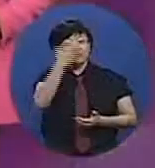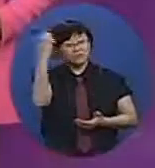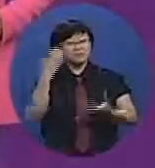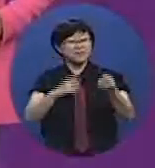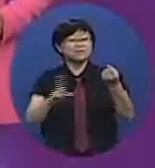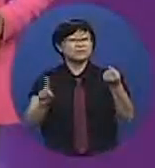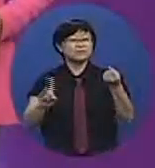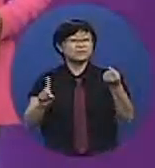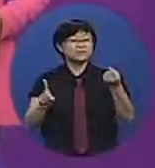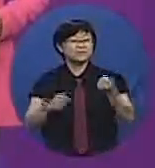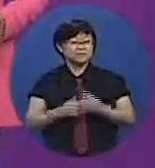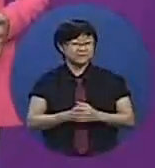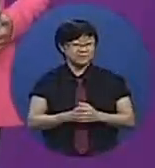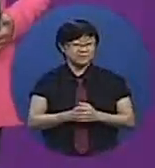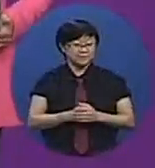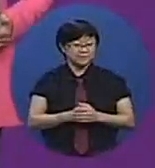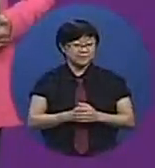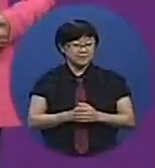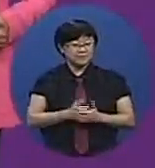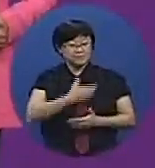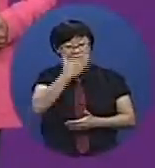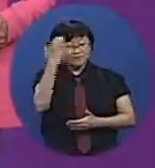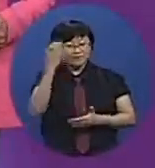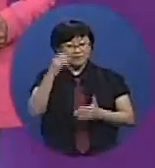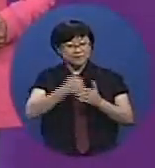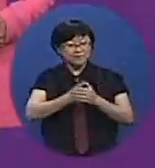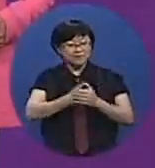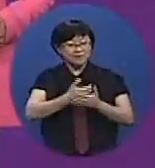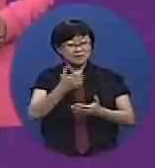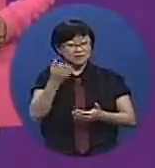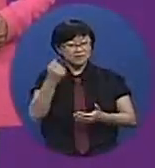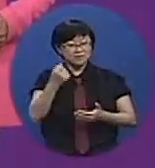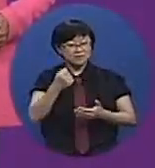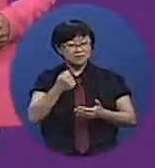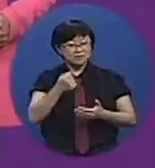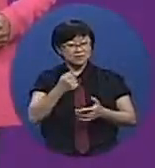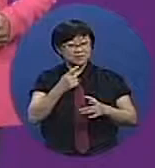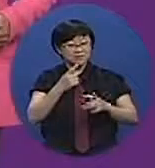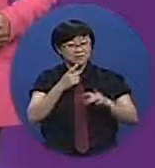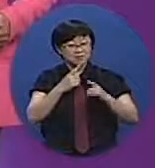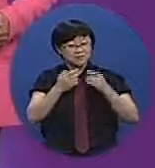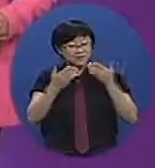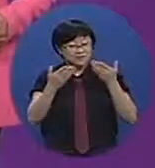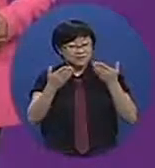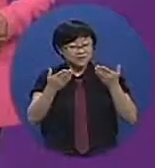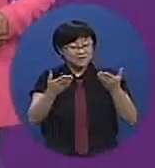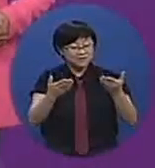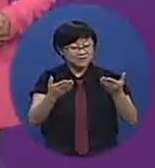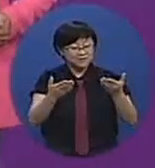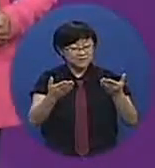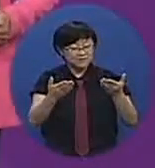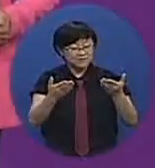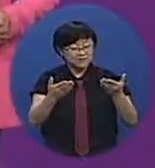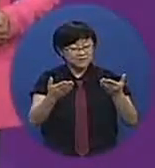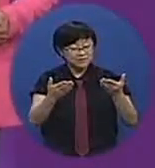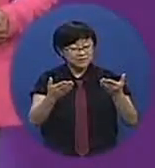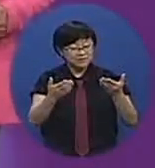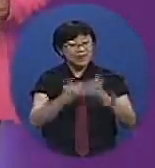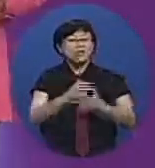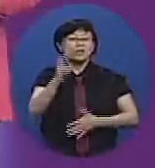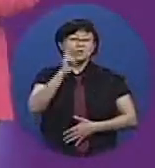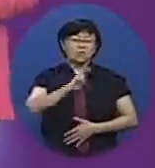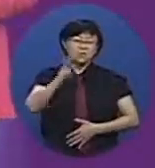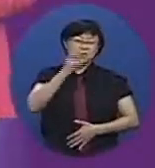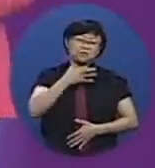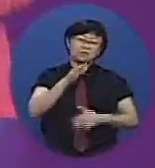있다면 어떤 꿈이 있으셨어요? 아, 젊었을 때 아, 이 말씀을 드리면 괜스러운 줄 몰라도요. 네. 가수가